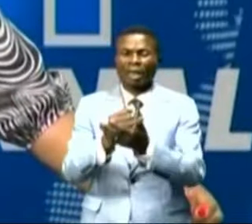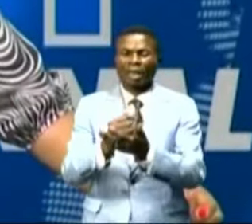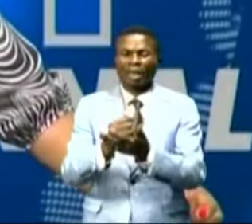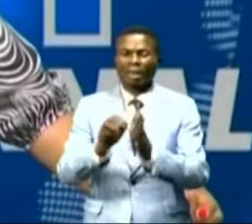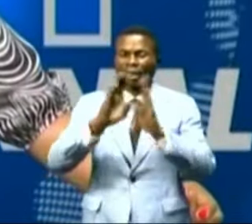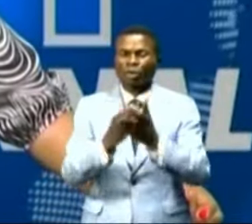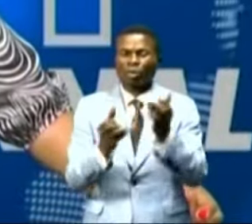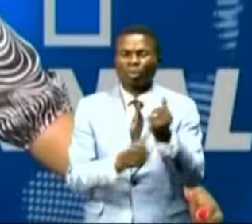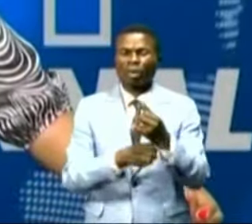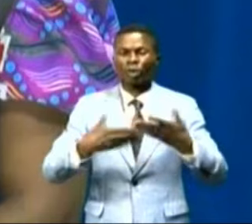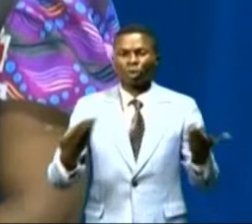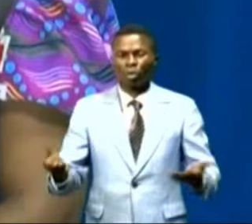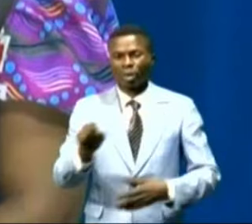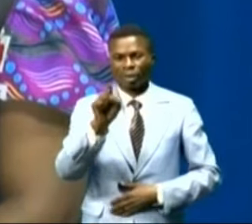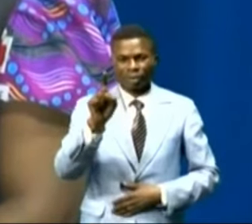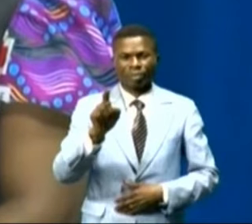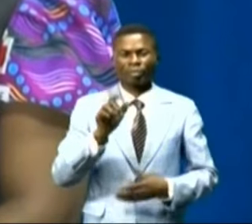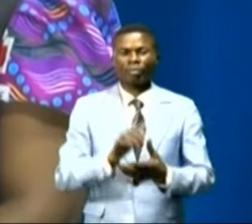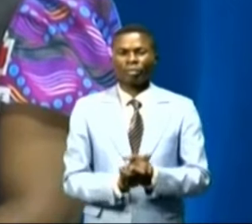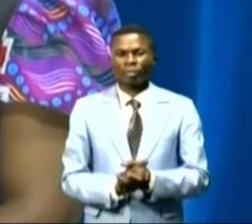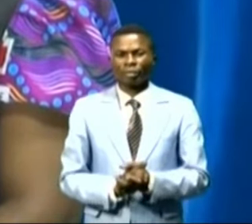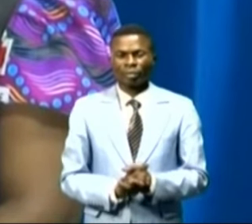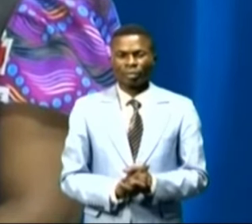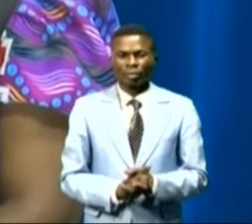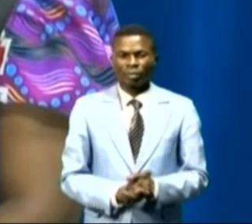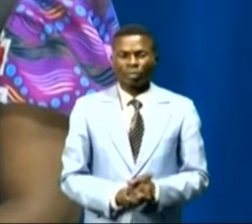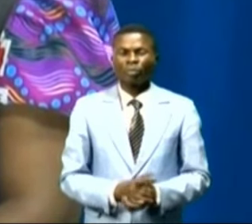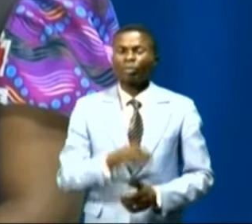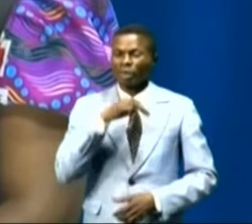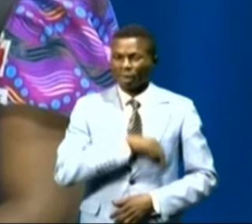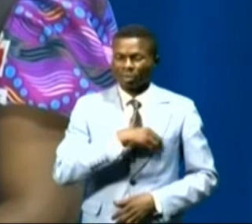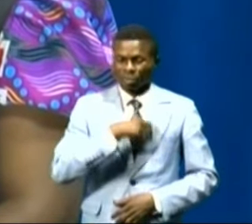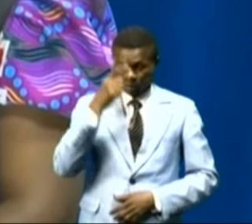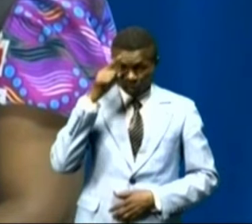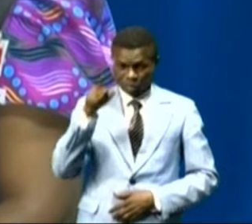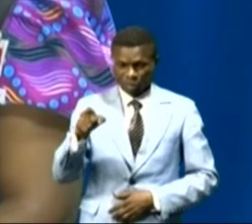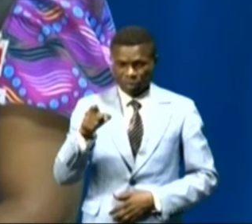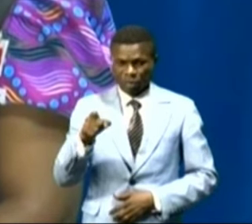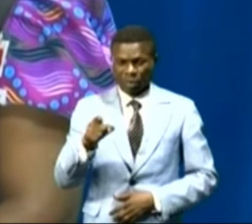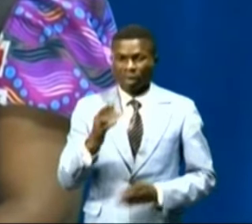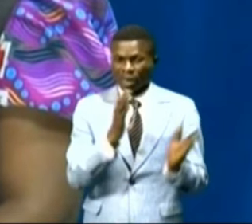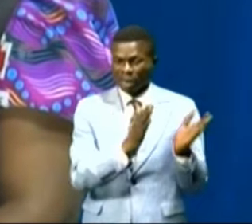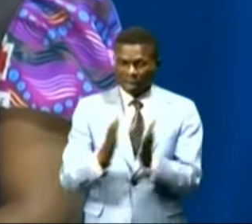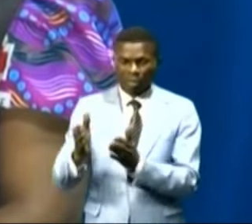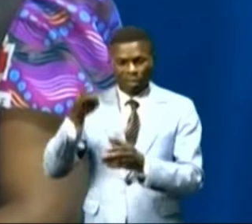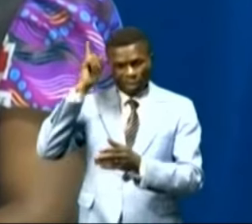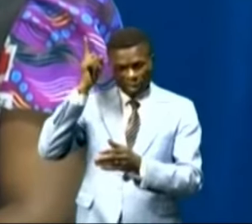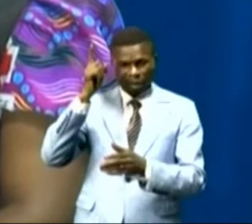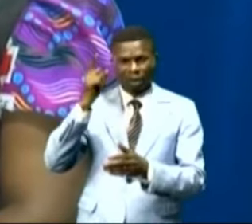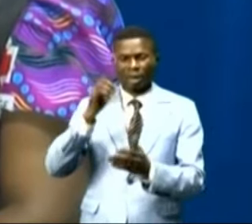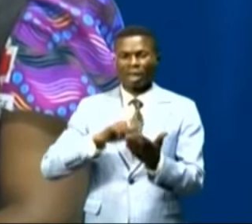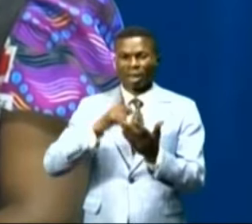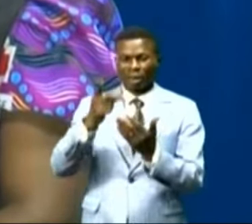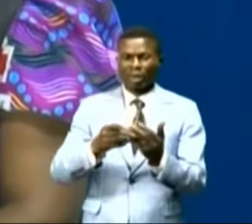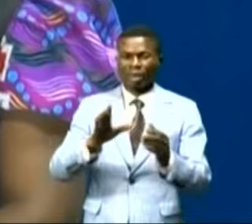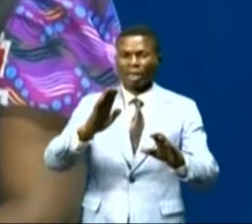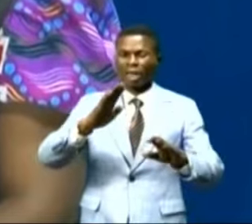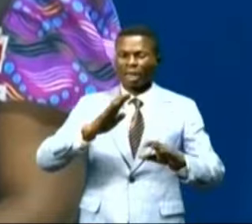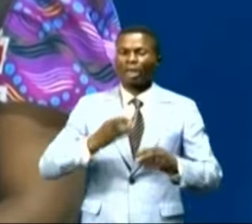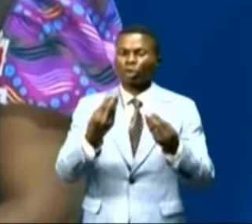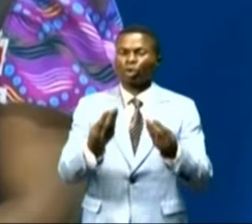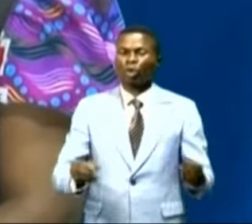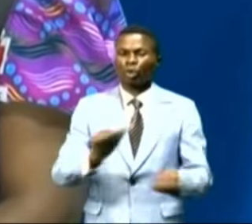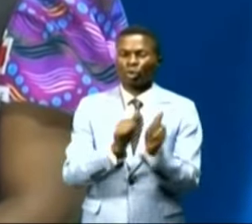l'humanité? C'est parce que c'est sa mission déjà, c'est repris dans sa mission de soulager les souffrances